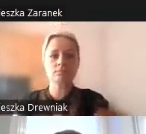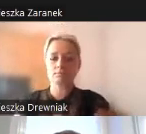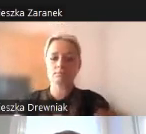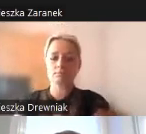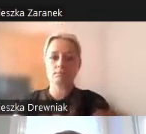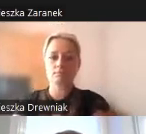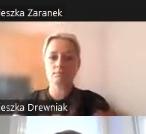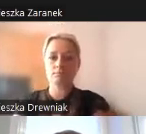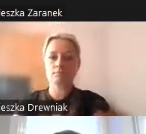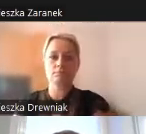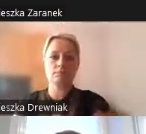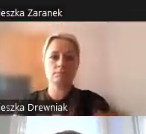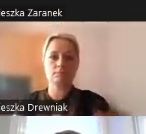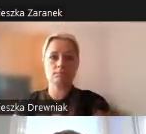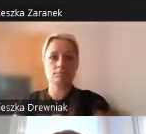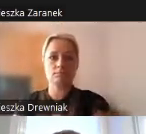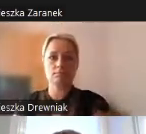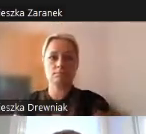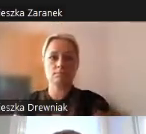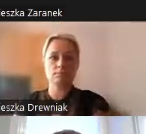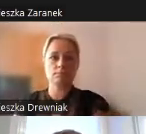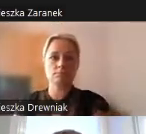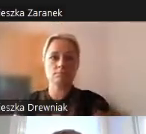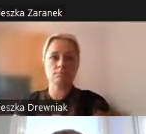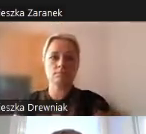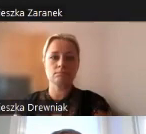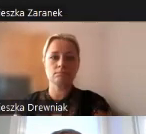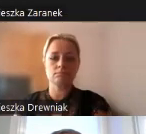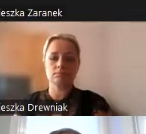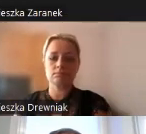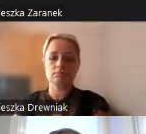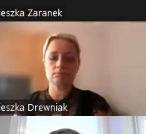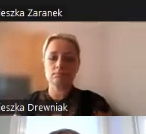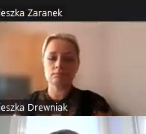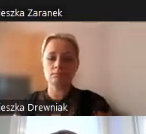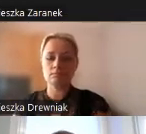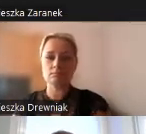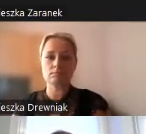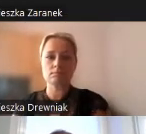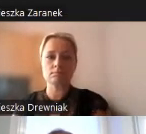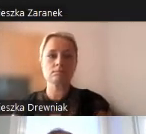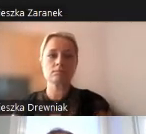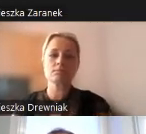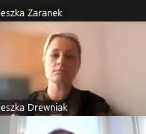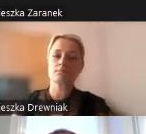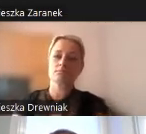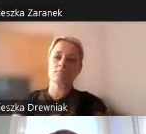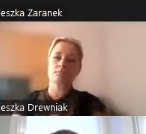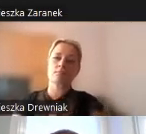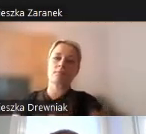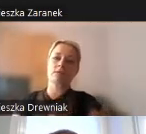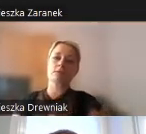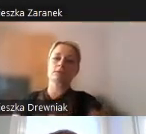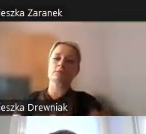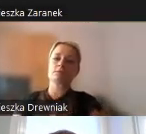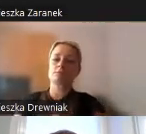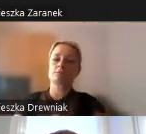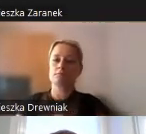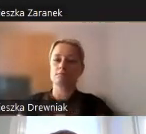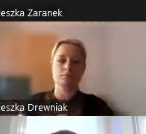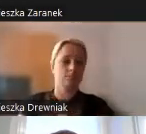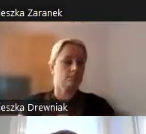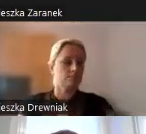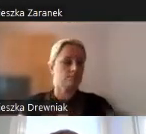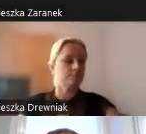na zdjęciach, będę o nich mówił, to są sale integracji sensorycznej, ale to za chwilkę poproszę o zdjęcia. Natomiast jestem w dwóch